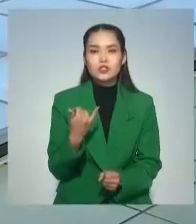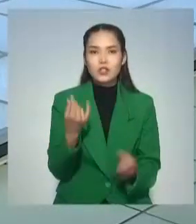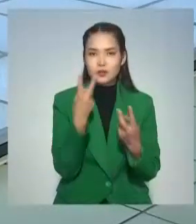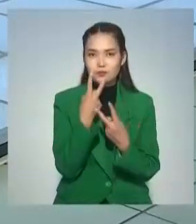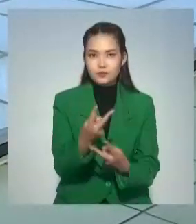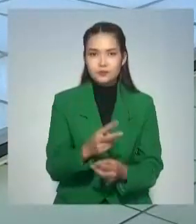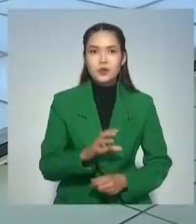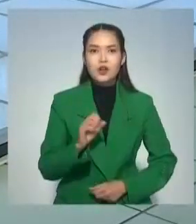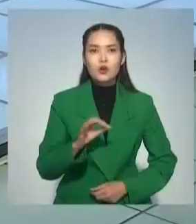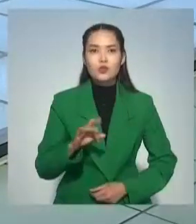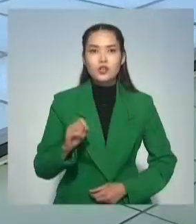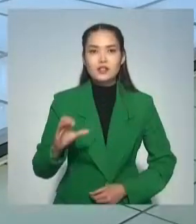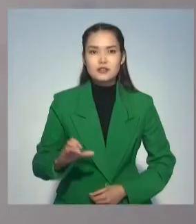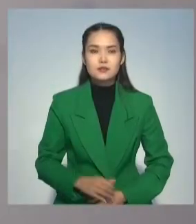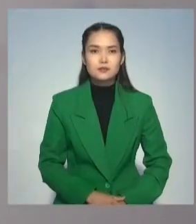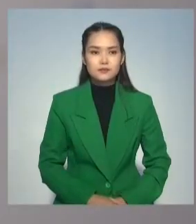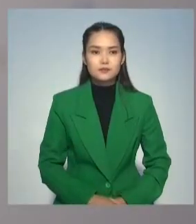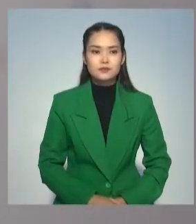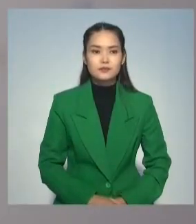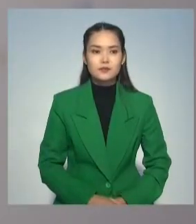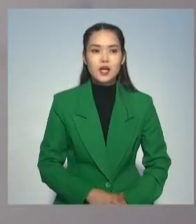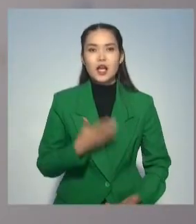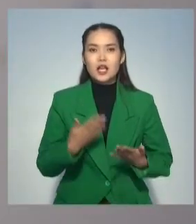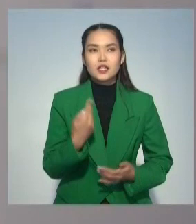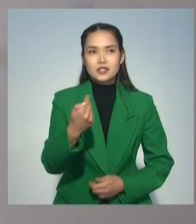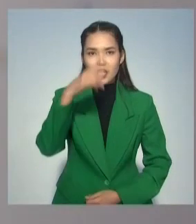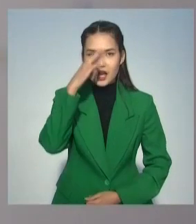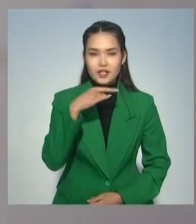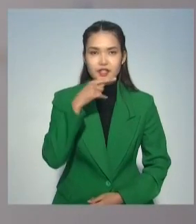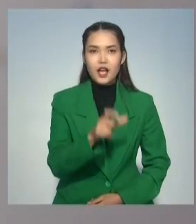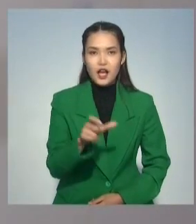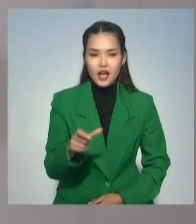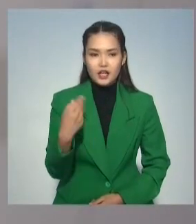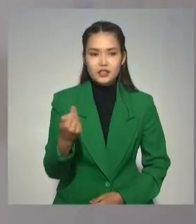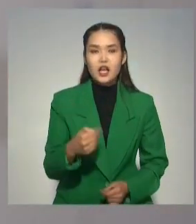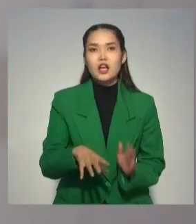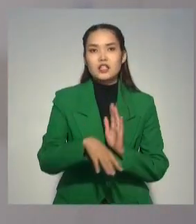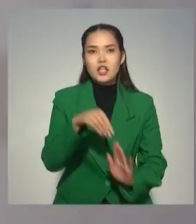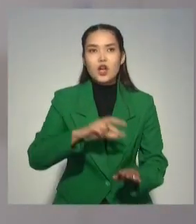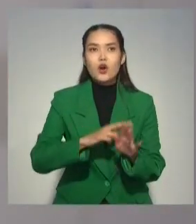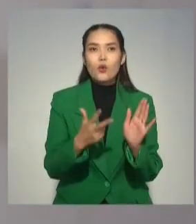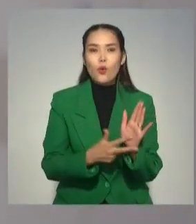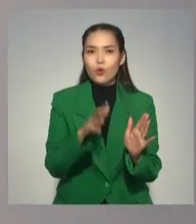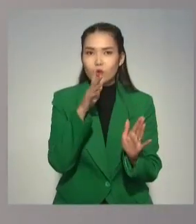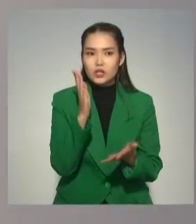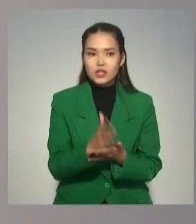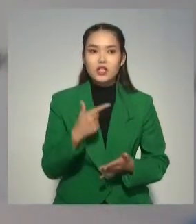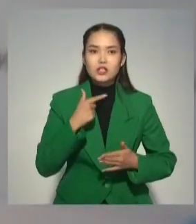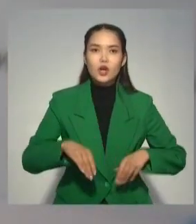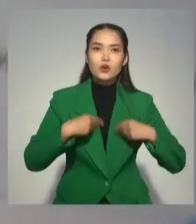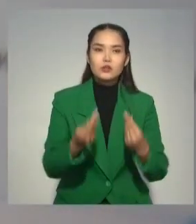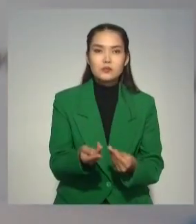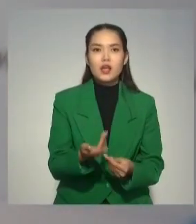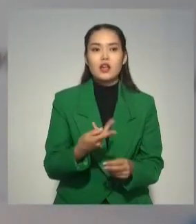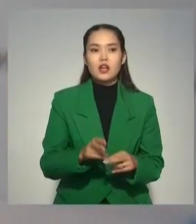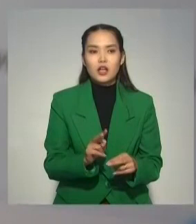Тілшіміз Аружан Серік түсіндірді. Егер сіз Қазақстан азаматы болып, сайлауға дейін 18 жасқа толсаңыз, дауыс беру құқығы бар